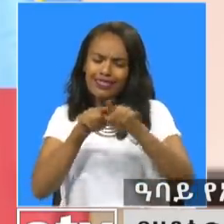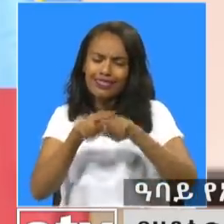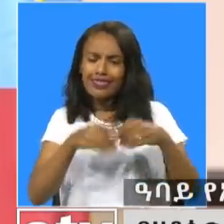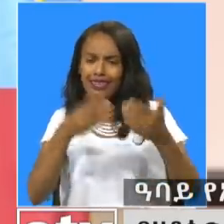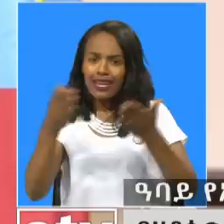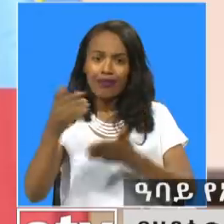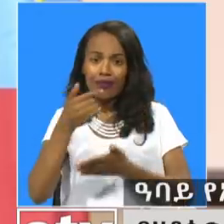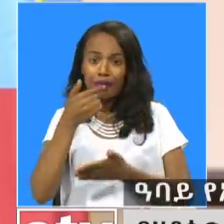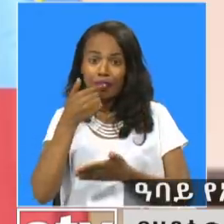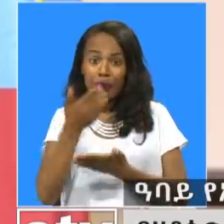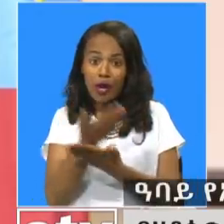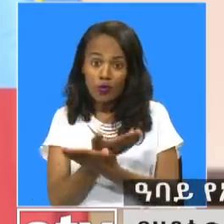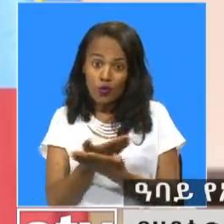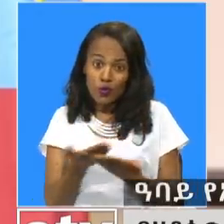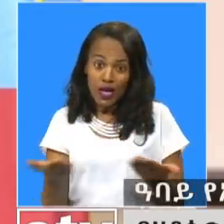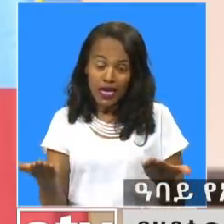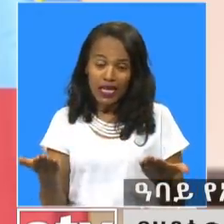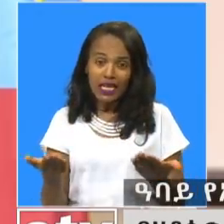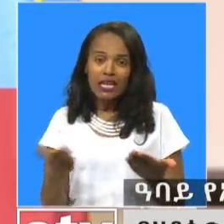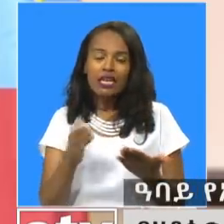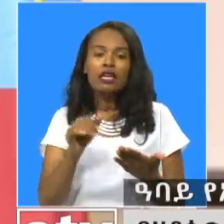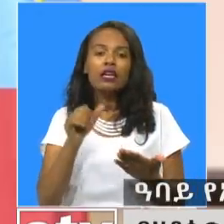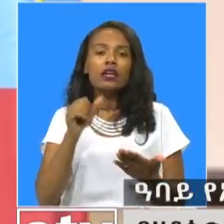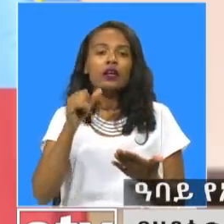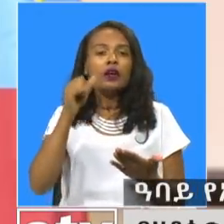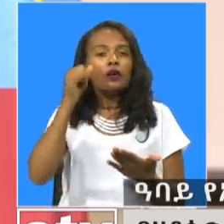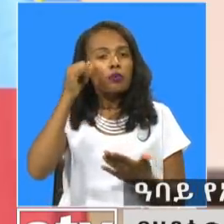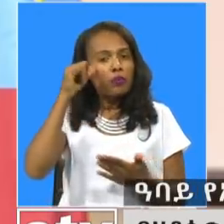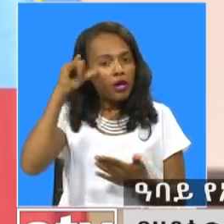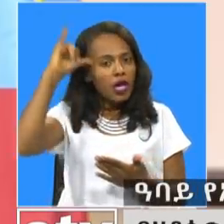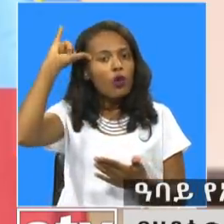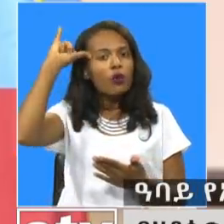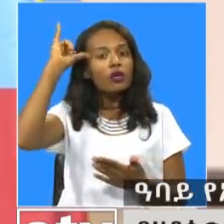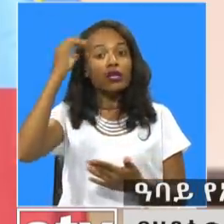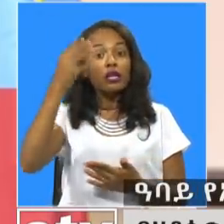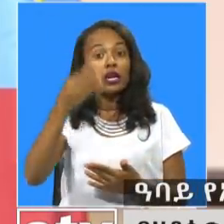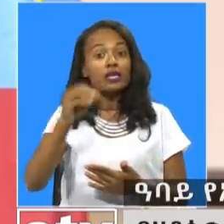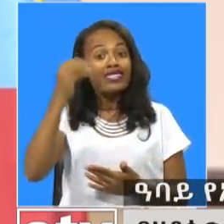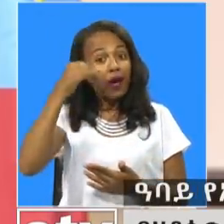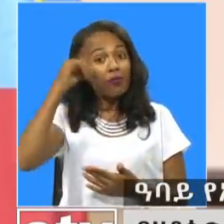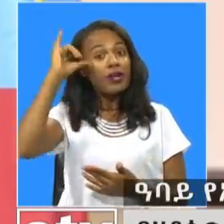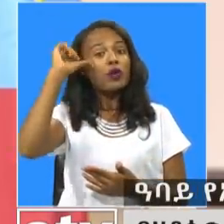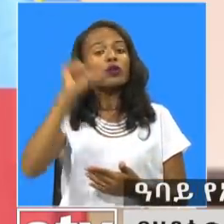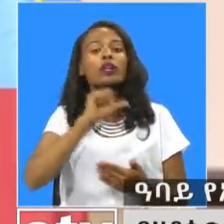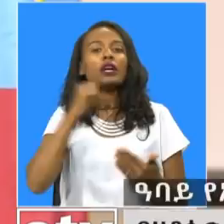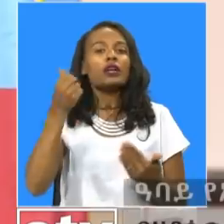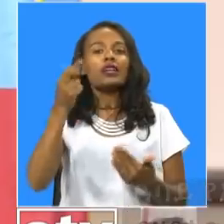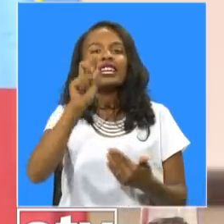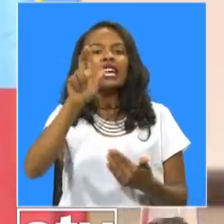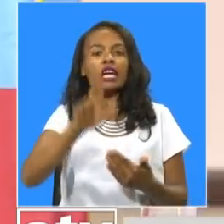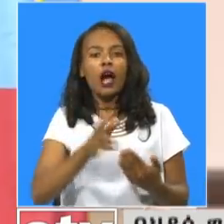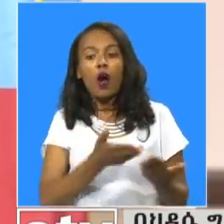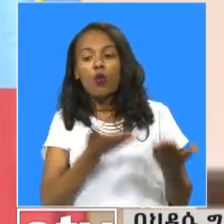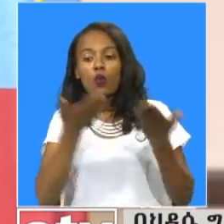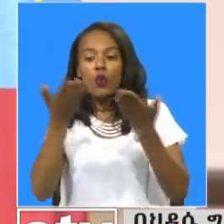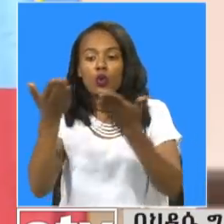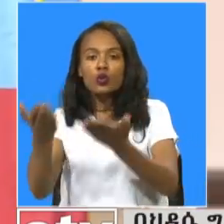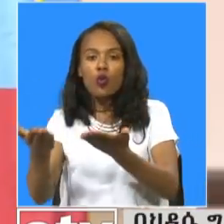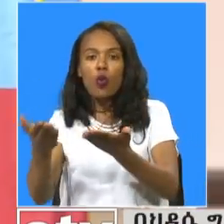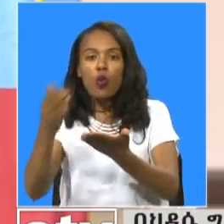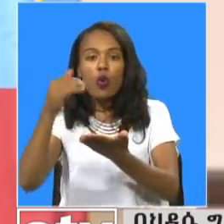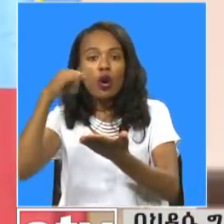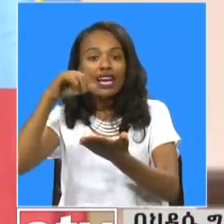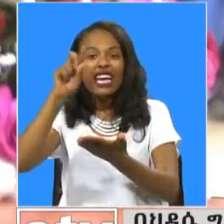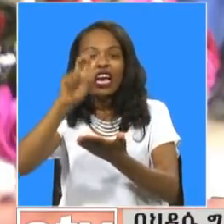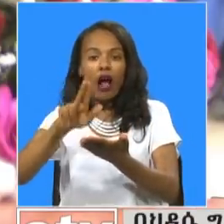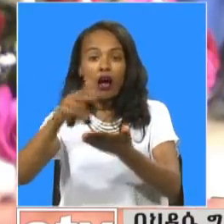ቀረበ የሚባል ጉዳይ ልክ በሬውን የገዛ በሬውን ለእርድ ቄራ ወስዶ ቄራ